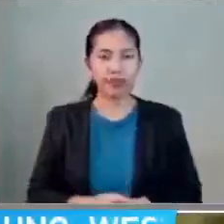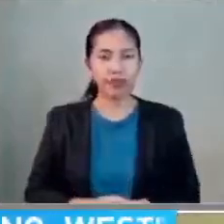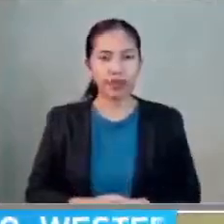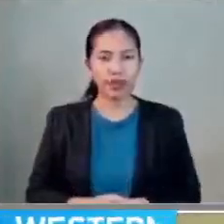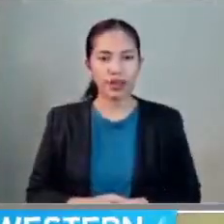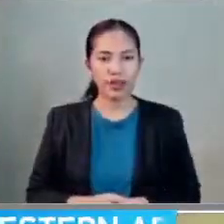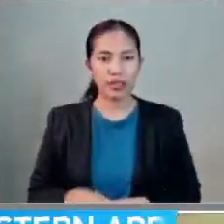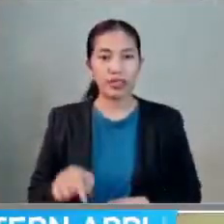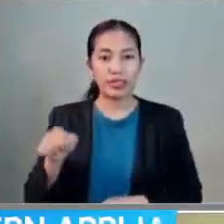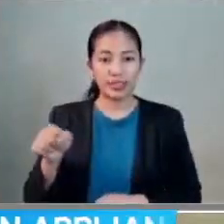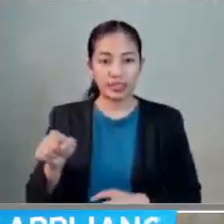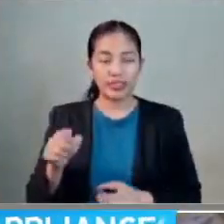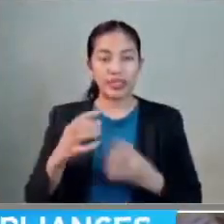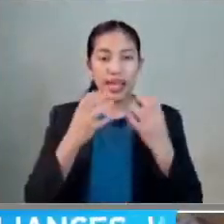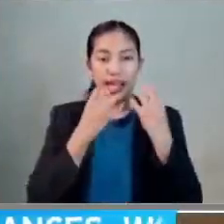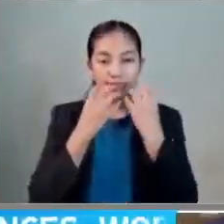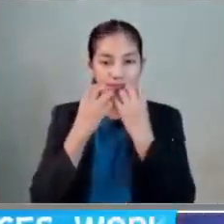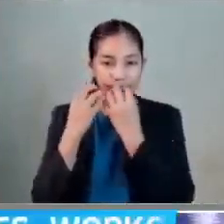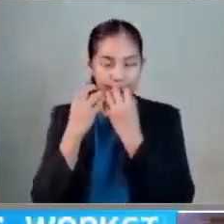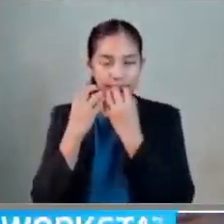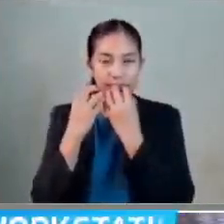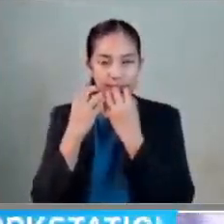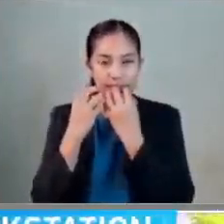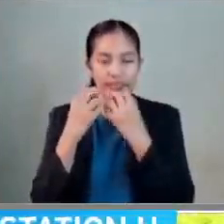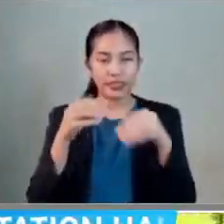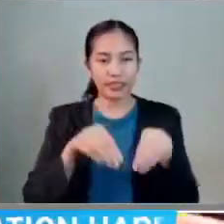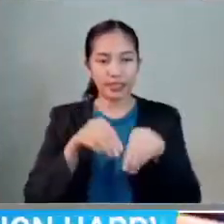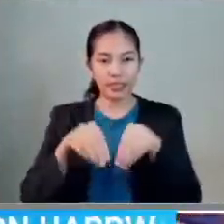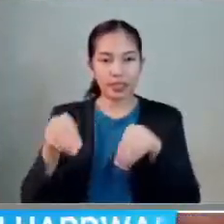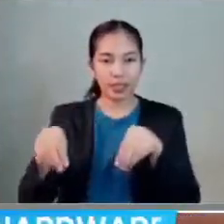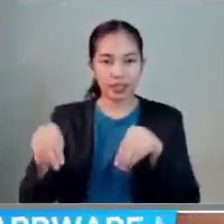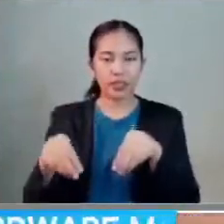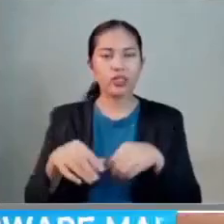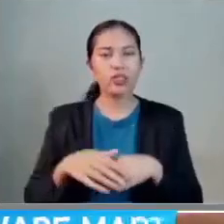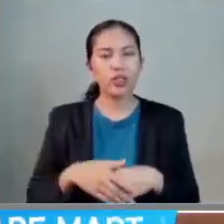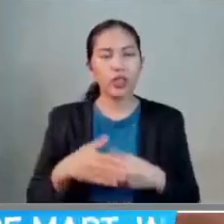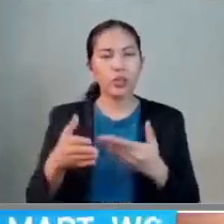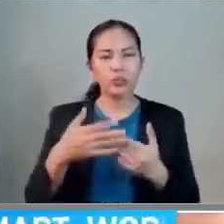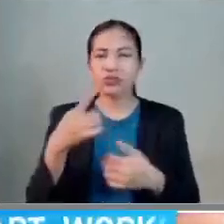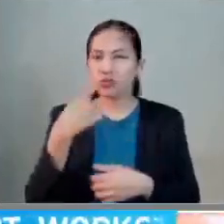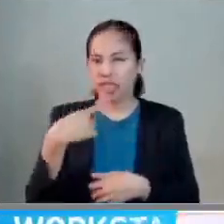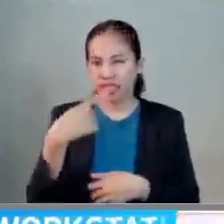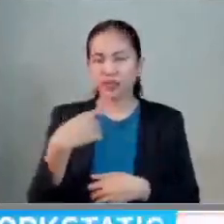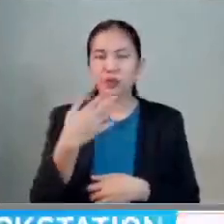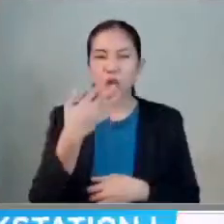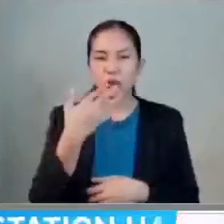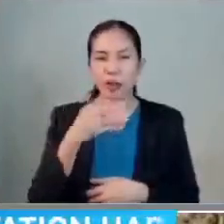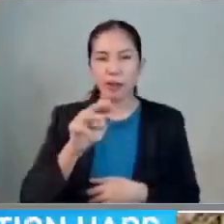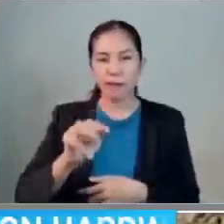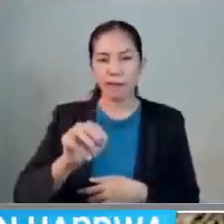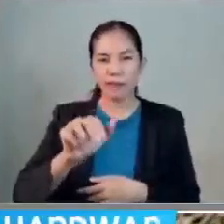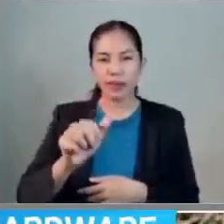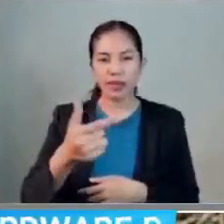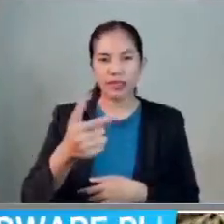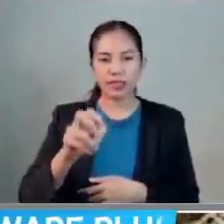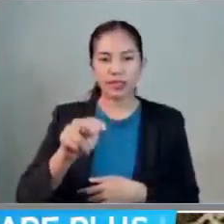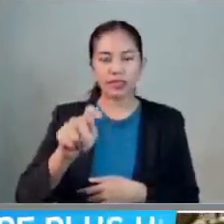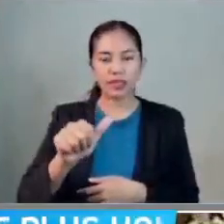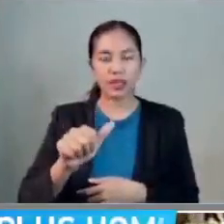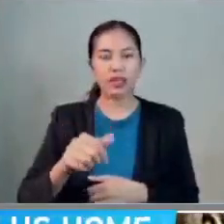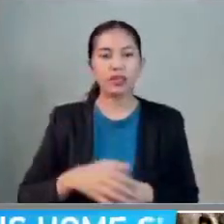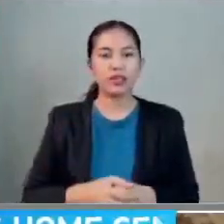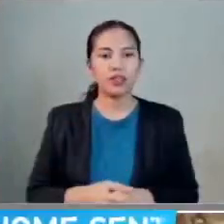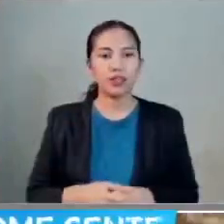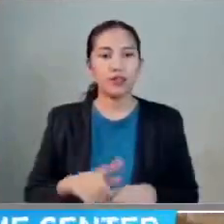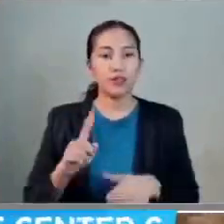ang mismong corn kernel, purplish red o magenta ang color. Ito raw ang pinakaunang itinanim na klase ng mais sa ilalim